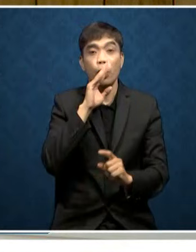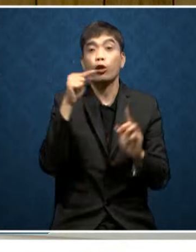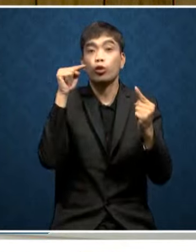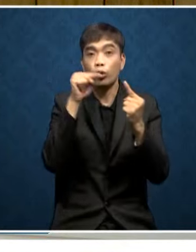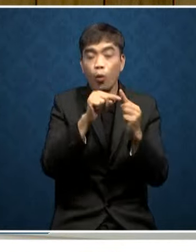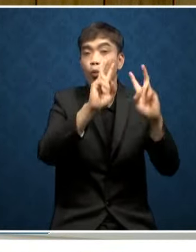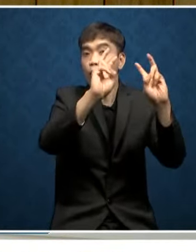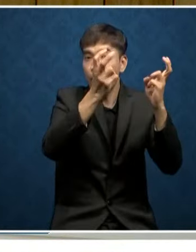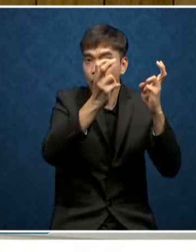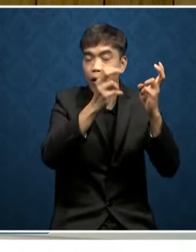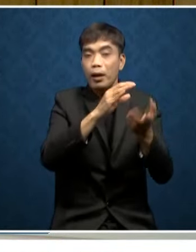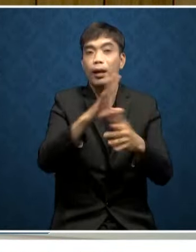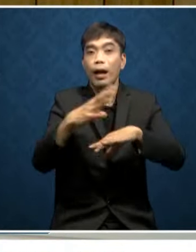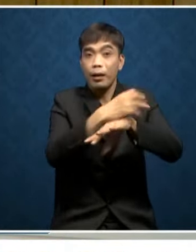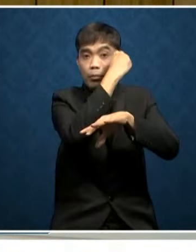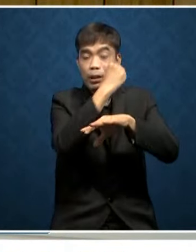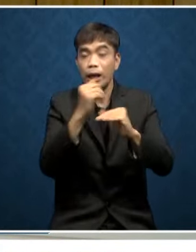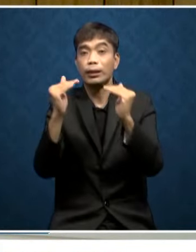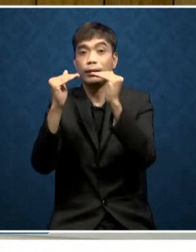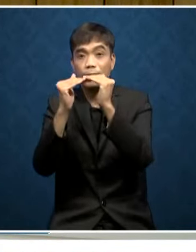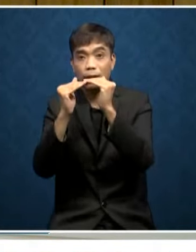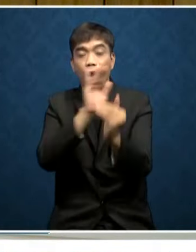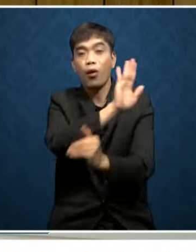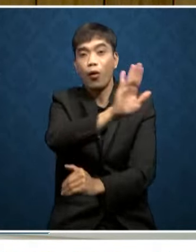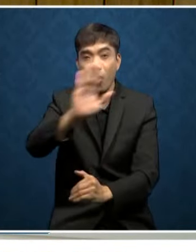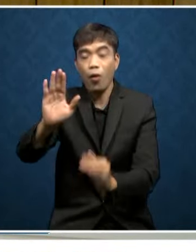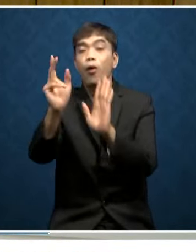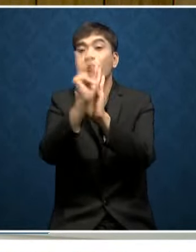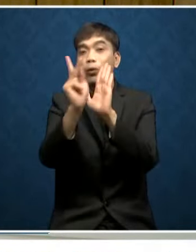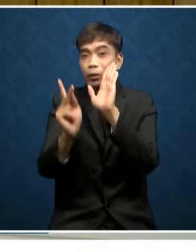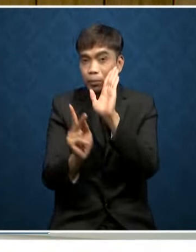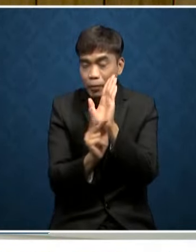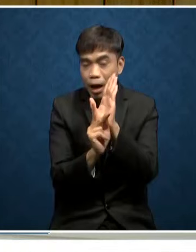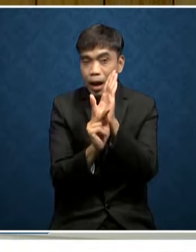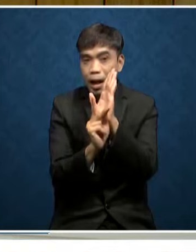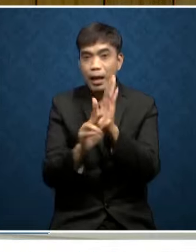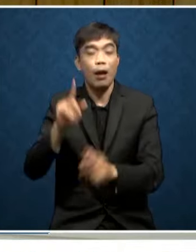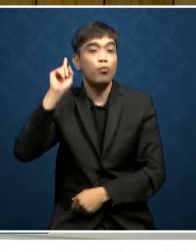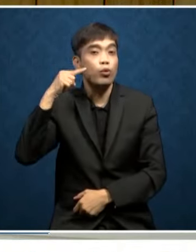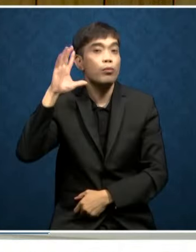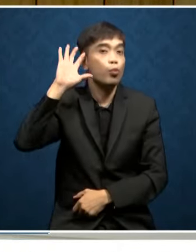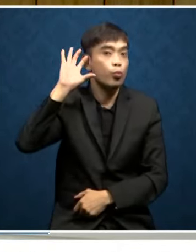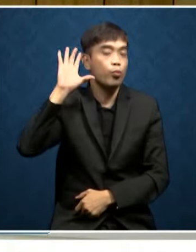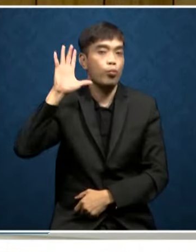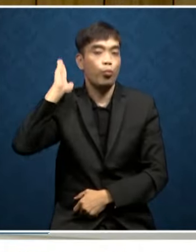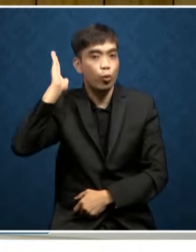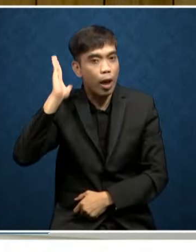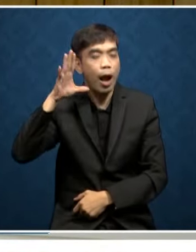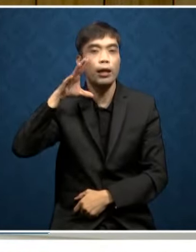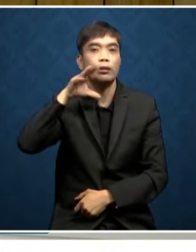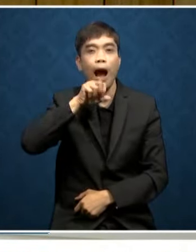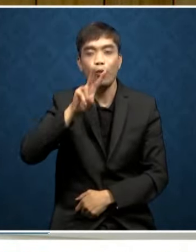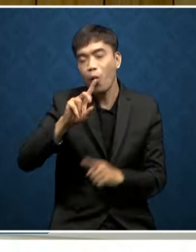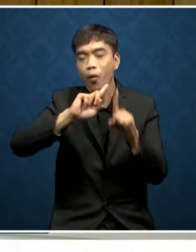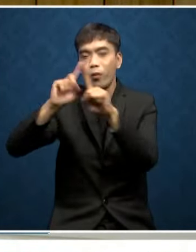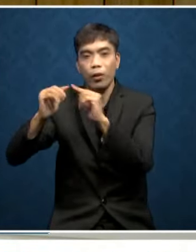องความมั่นคงสิทธิมนุษยชนกฎหมายความเสมอภาคทางเพศและอื่นๆดิฉันเห็นว่าการส